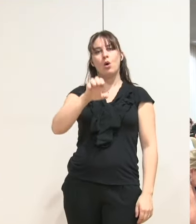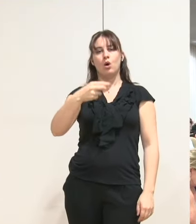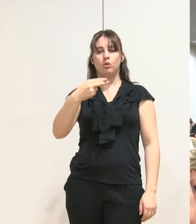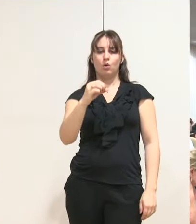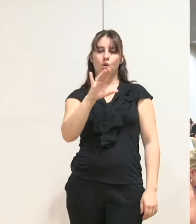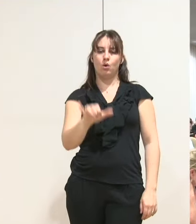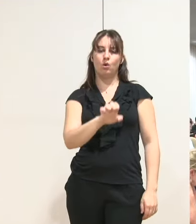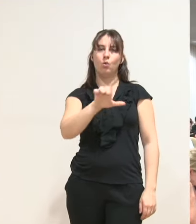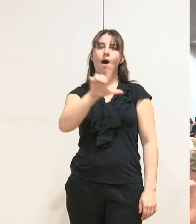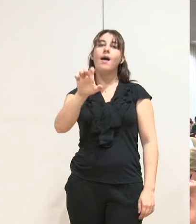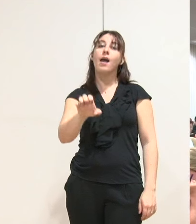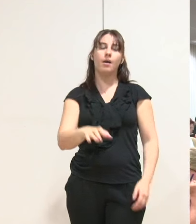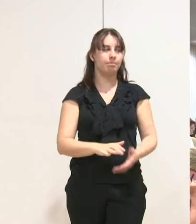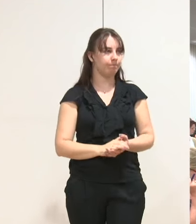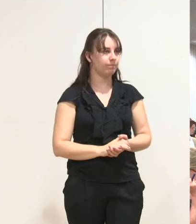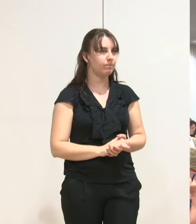pour